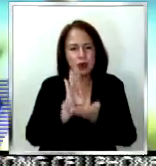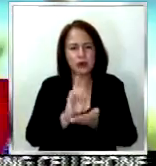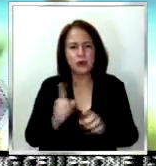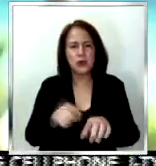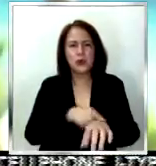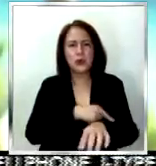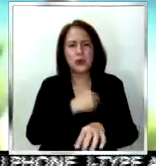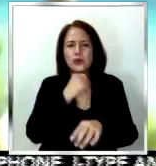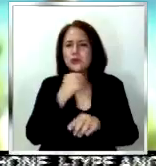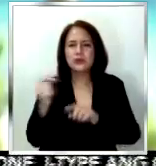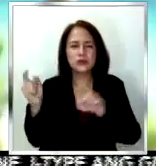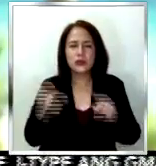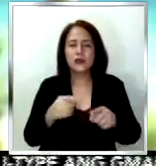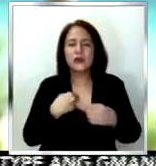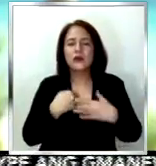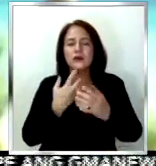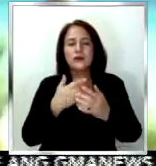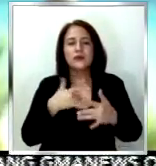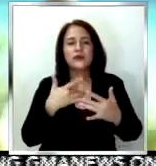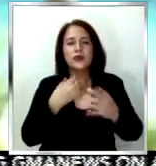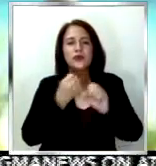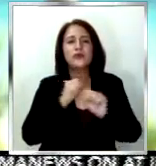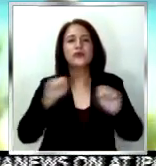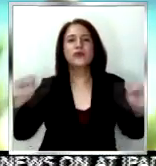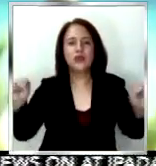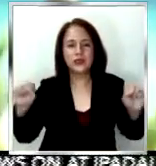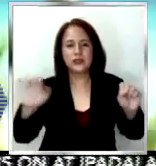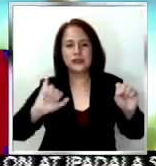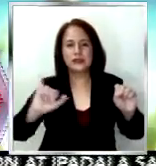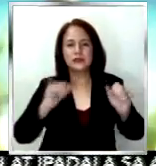akong nakalaya sa kulungan, no? Para kaming